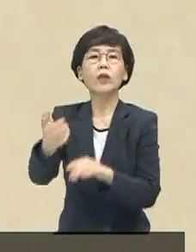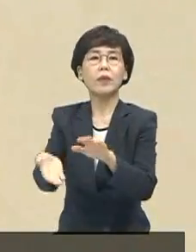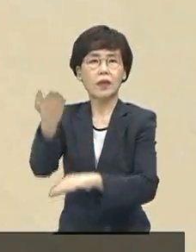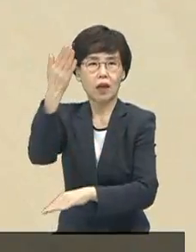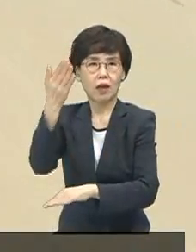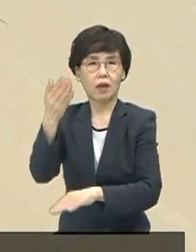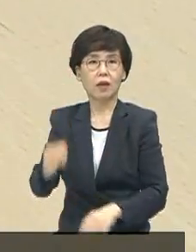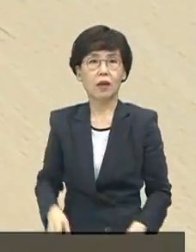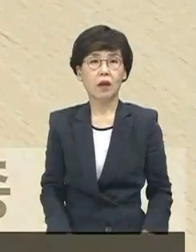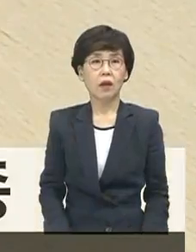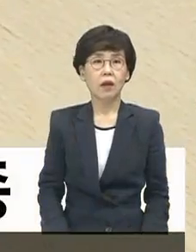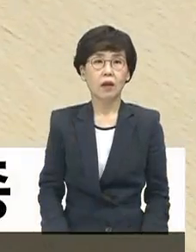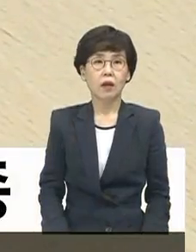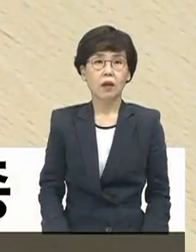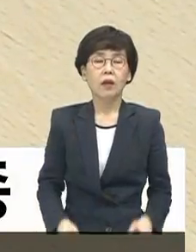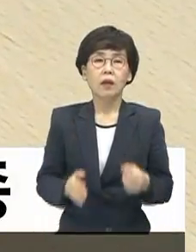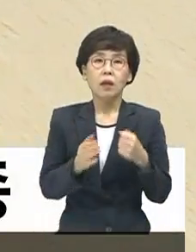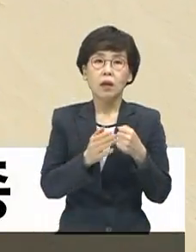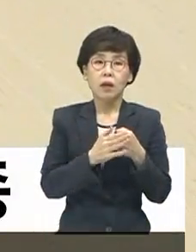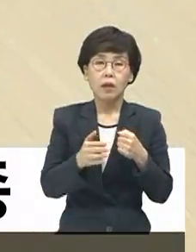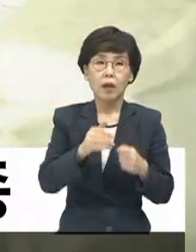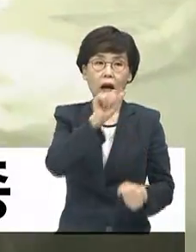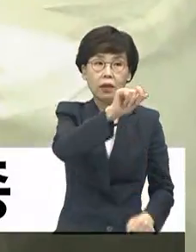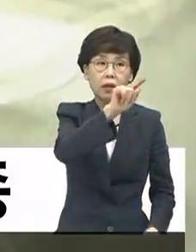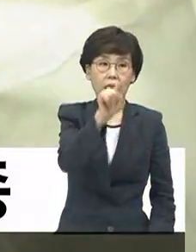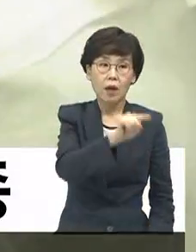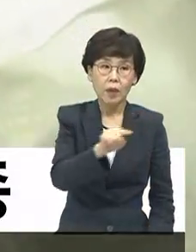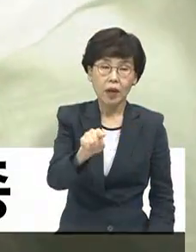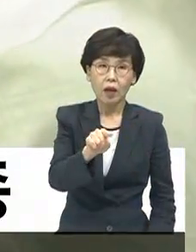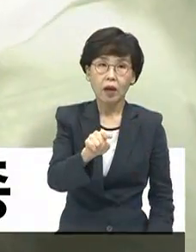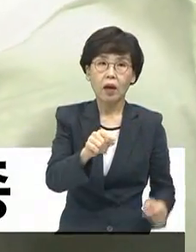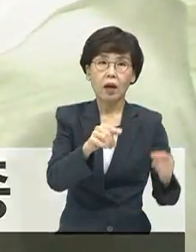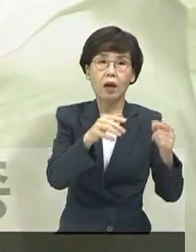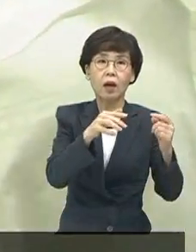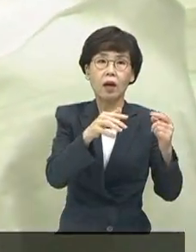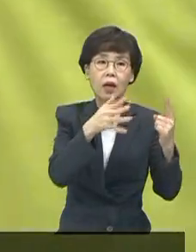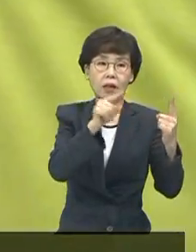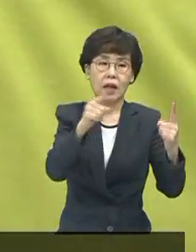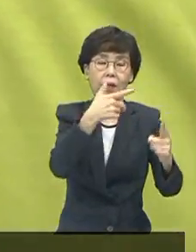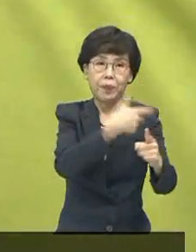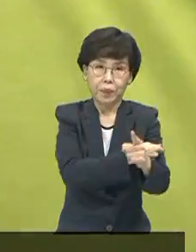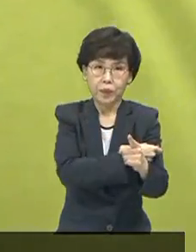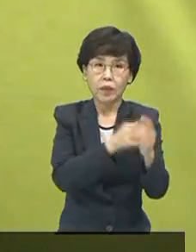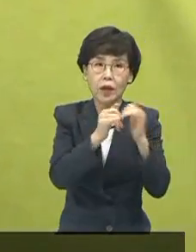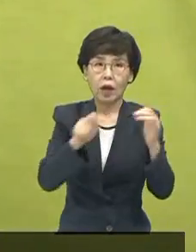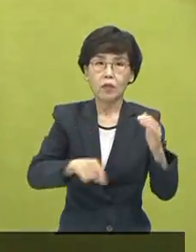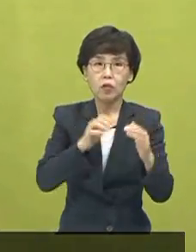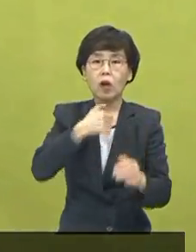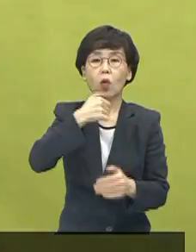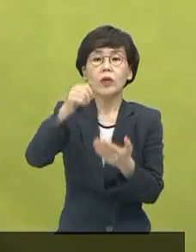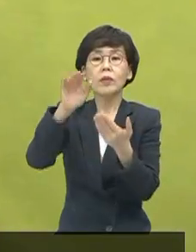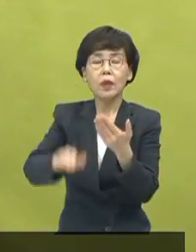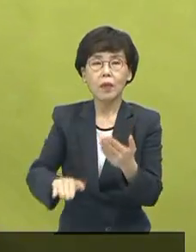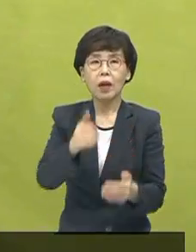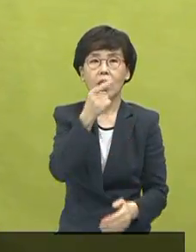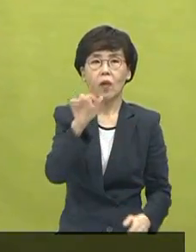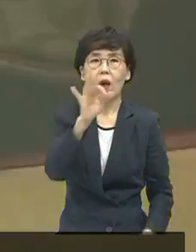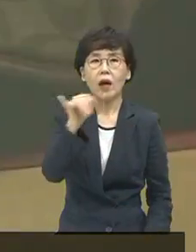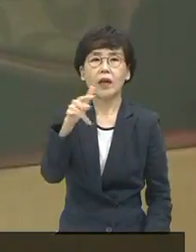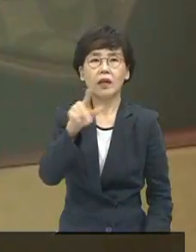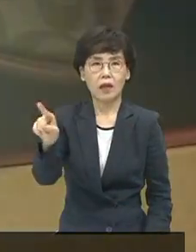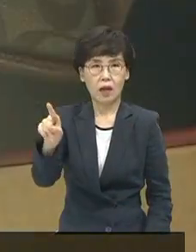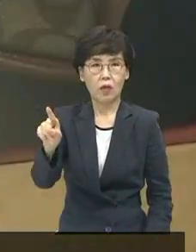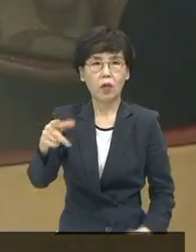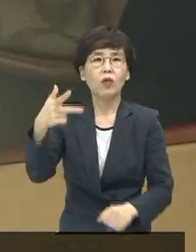상향 조정됐습니다. 이에 따라 아스트라제네카 백신 2차 접종 대상 가운데 50대 미만은 화이자 백신으로